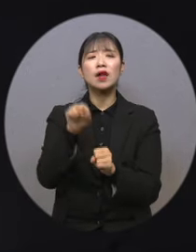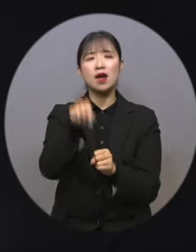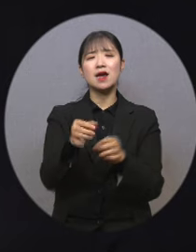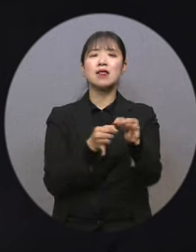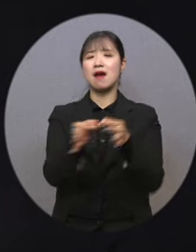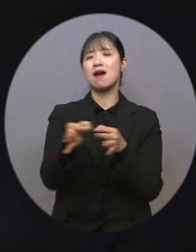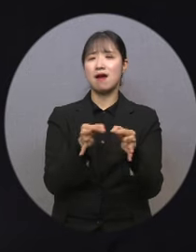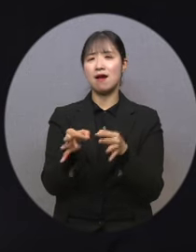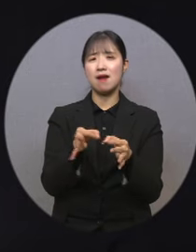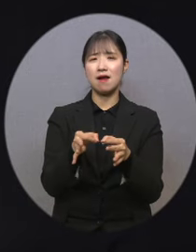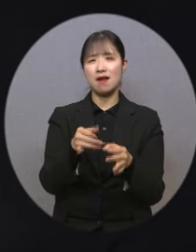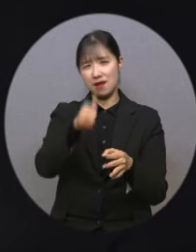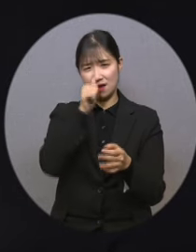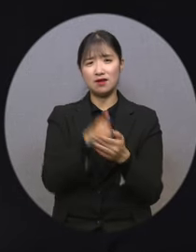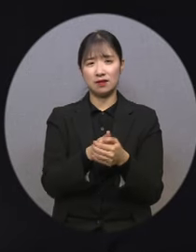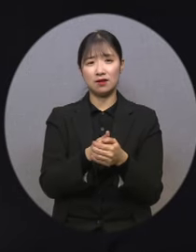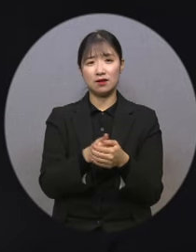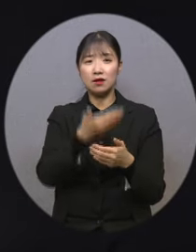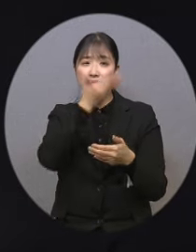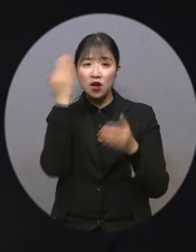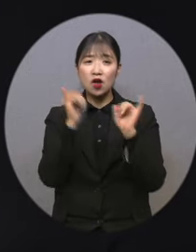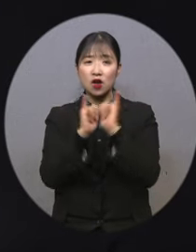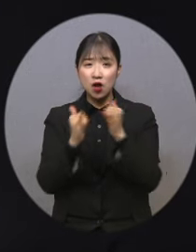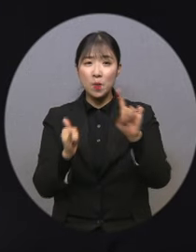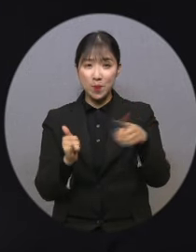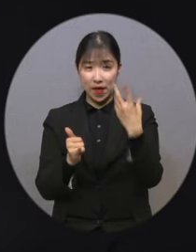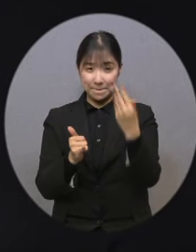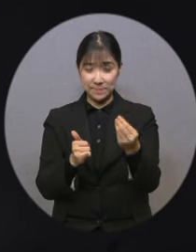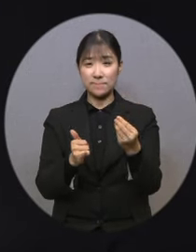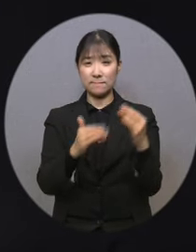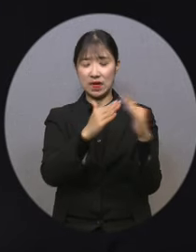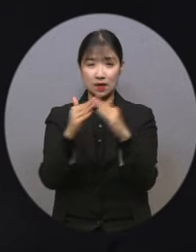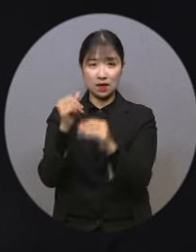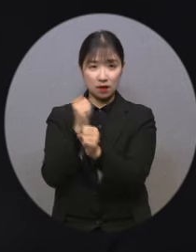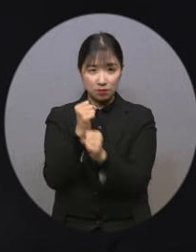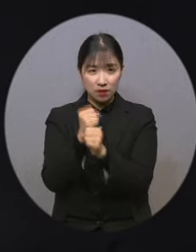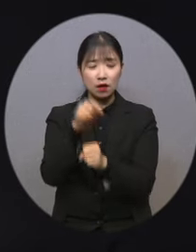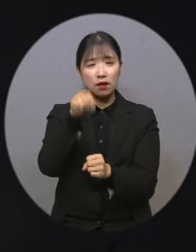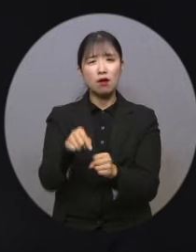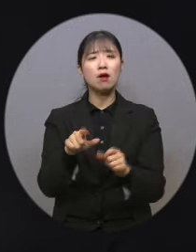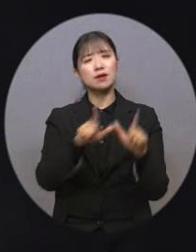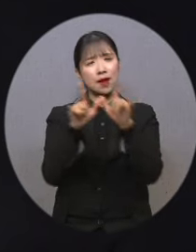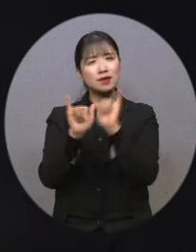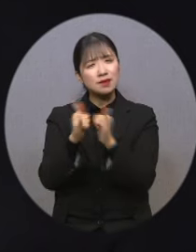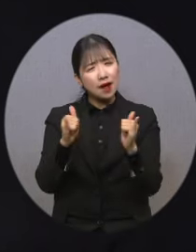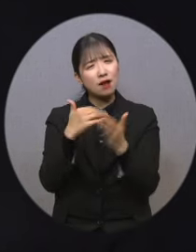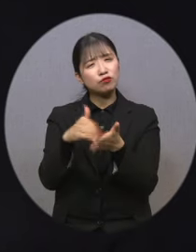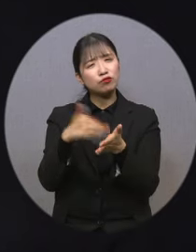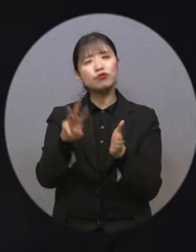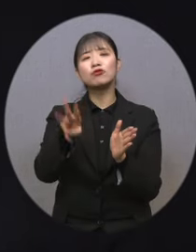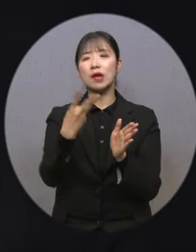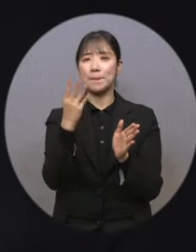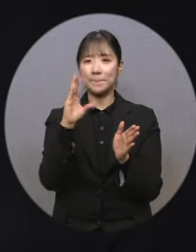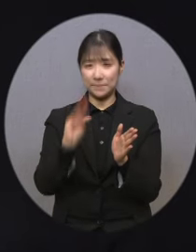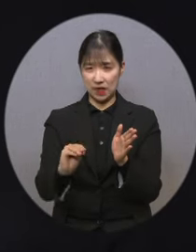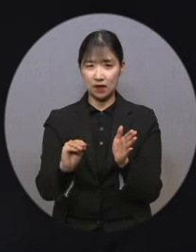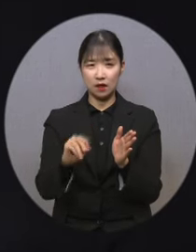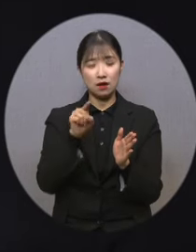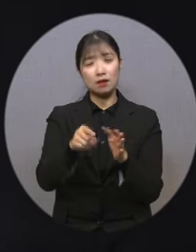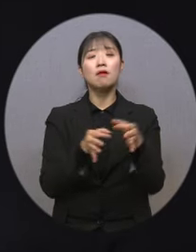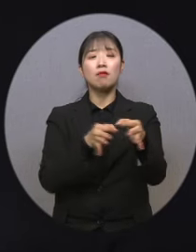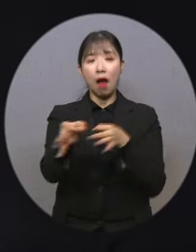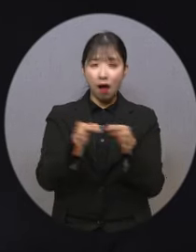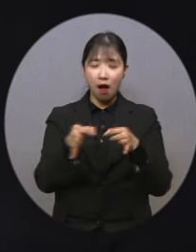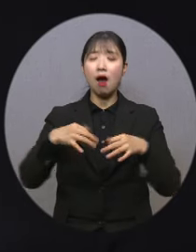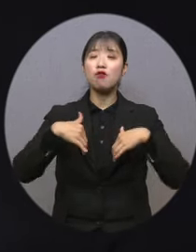있습니다 청년들을 100만 가구 늦으면 극이 상주 인구가 300만 명이 인데 그 위에 상가가 조